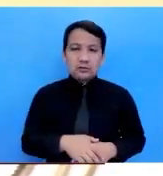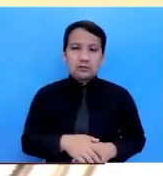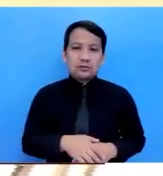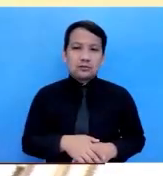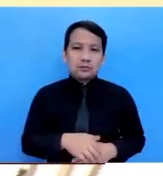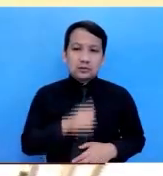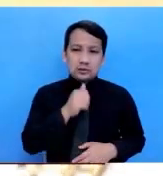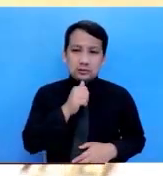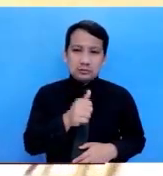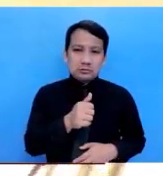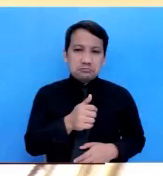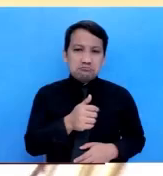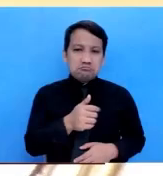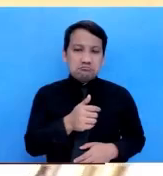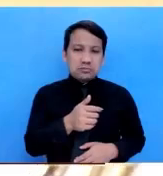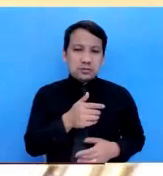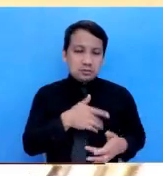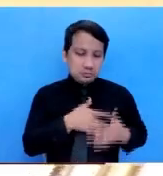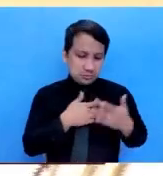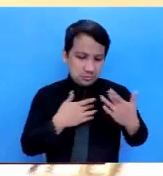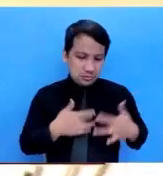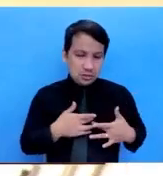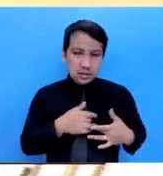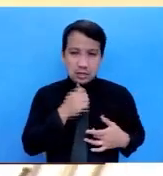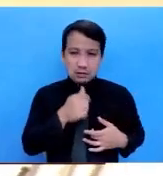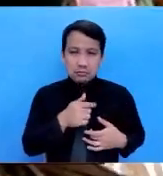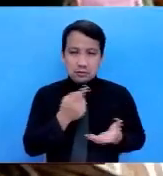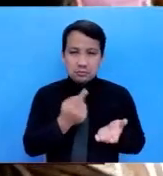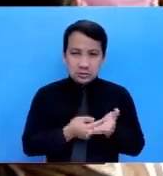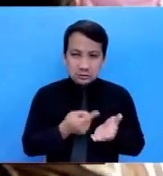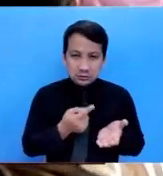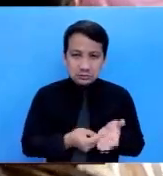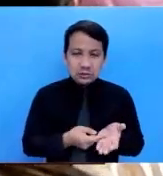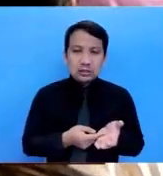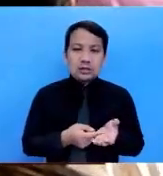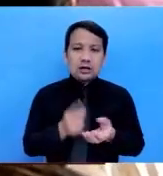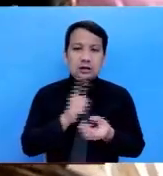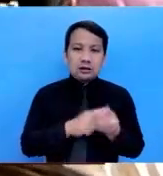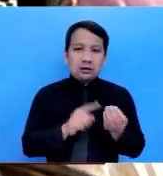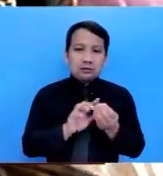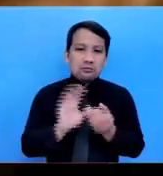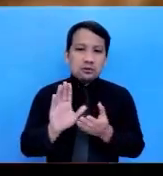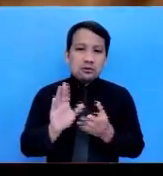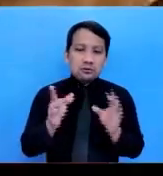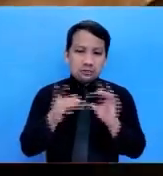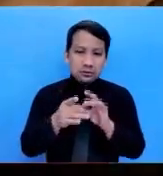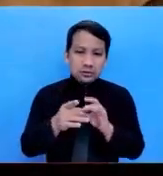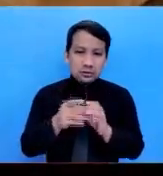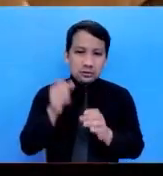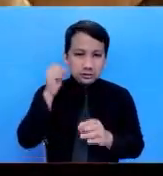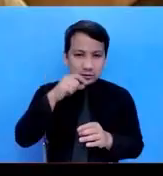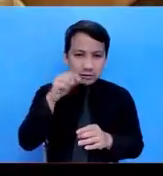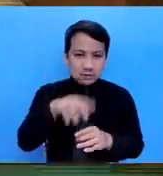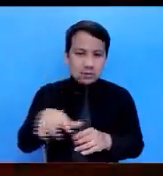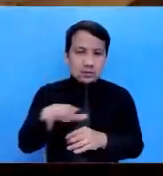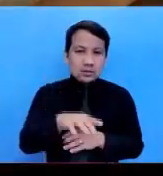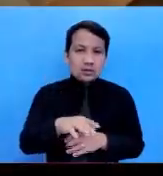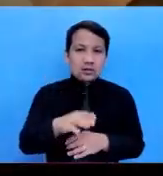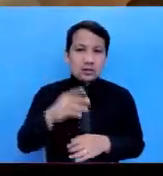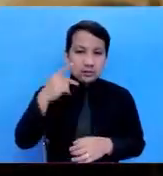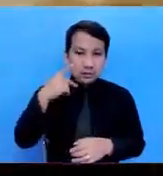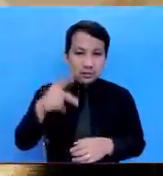siguro puso ang pag-uusapan. Kabilang sa mga dumalo ang kapatid ni Pinoy na sina Balsy at